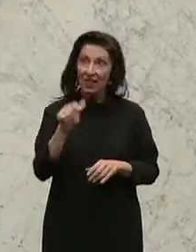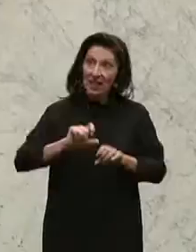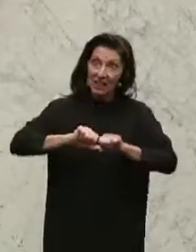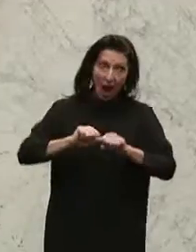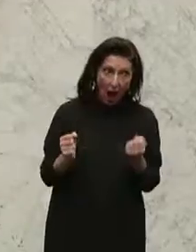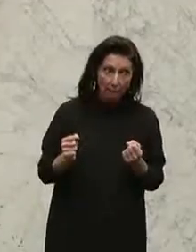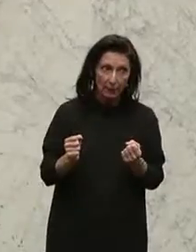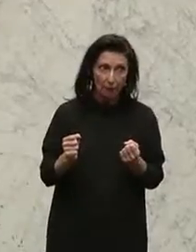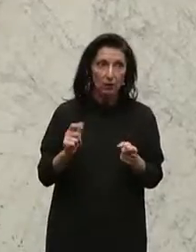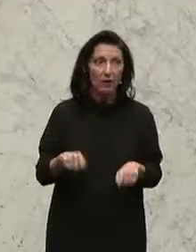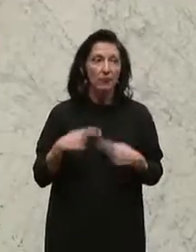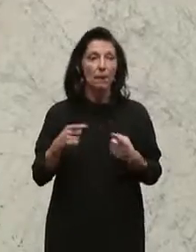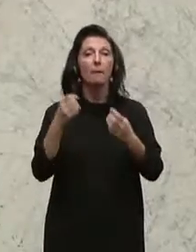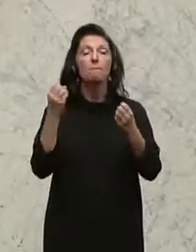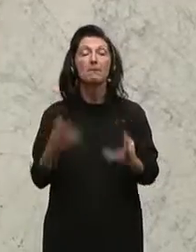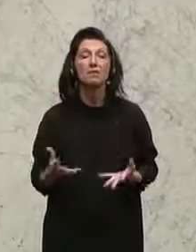führt,